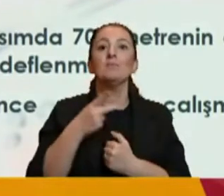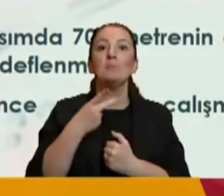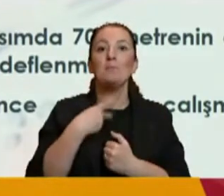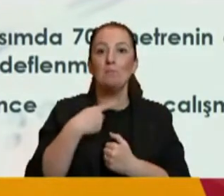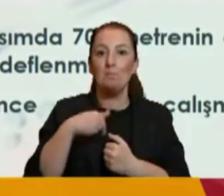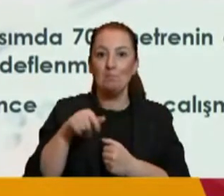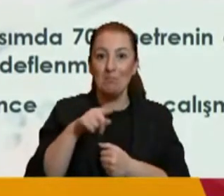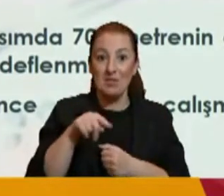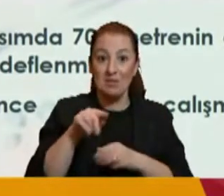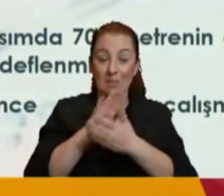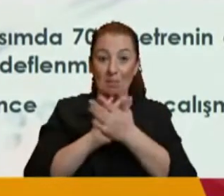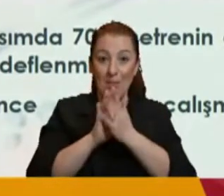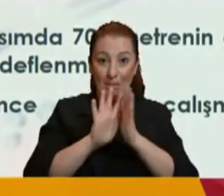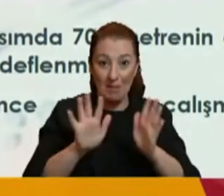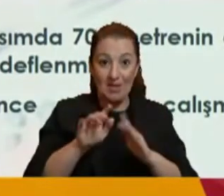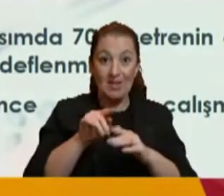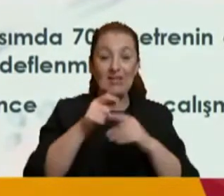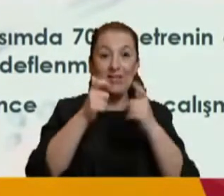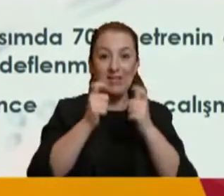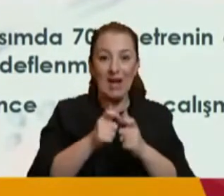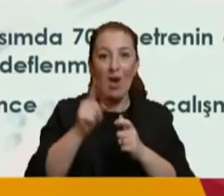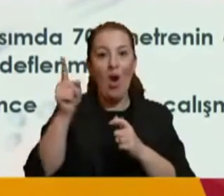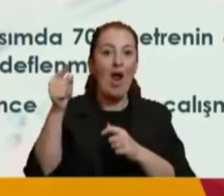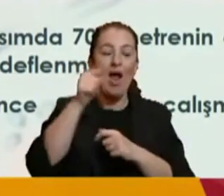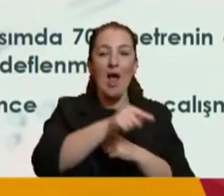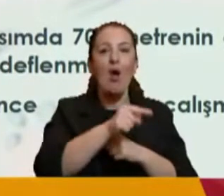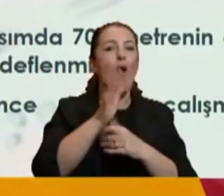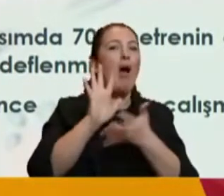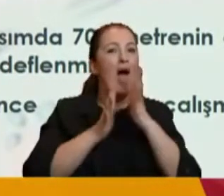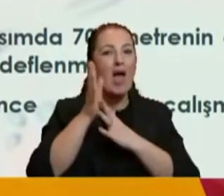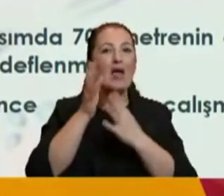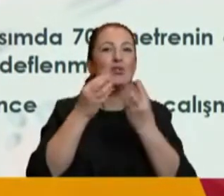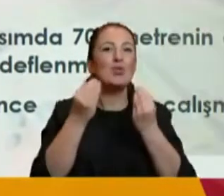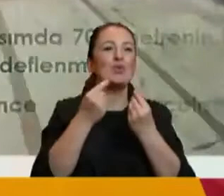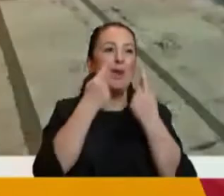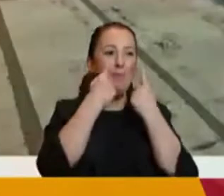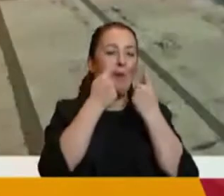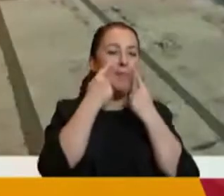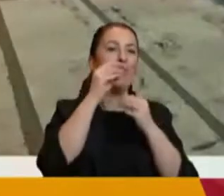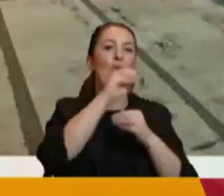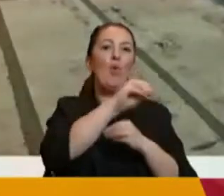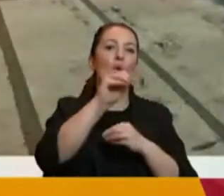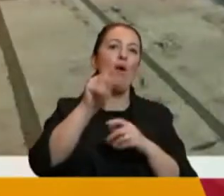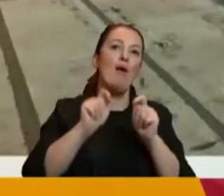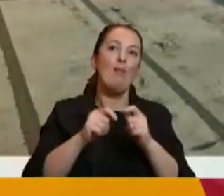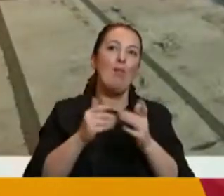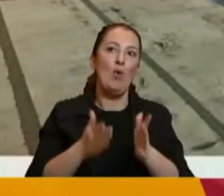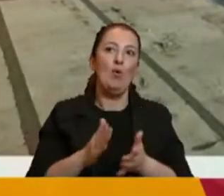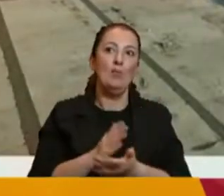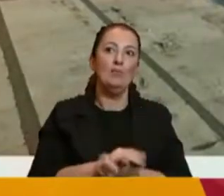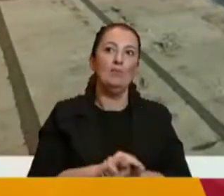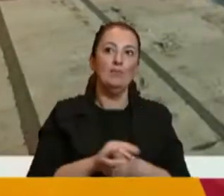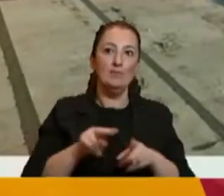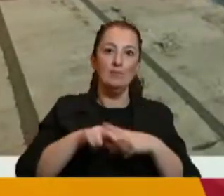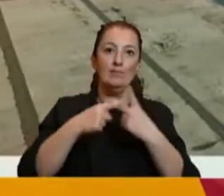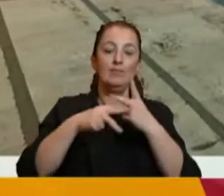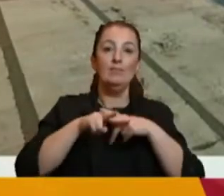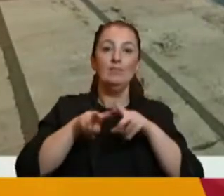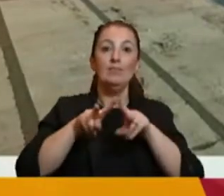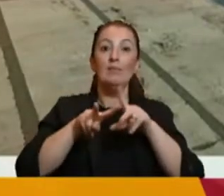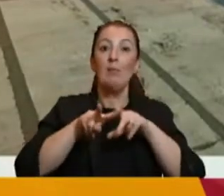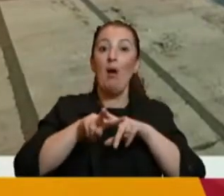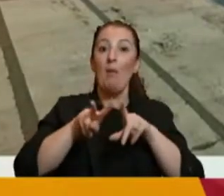tamamladığımız kısımlarda onlar peyzaj çalışmalarına girecektir Yok aramadı derisinin